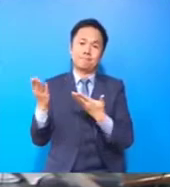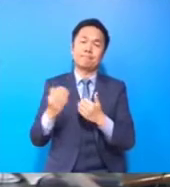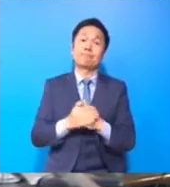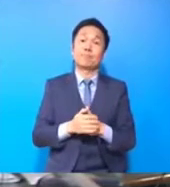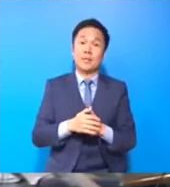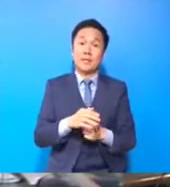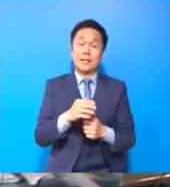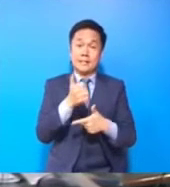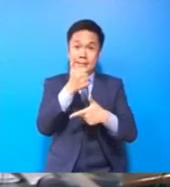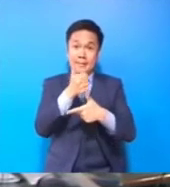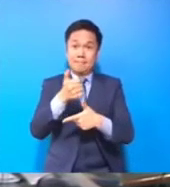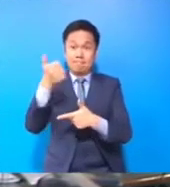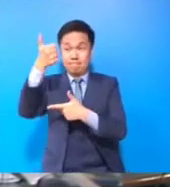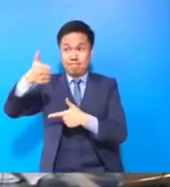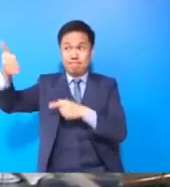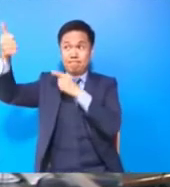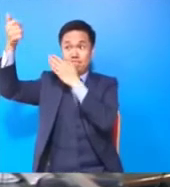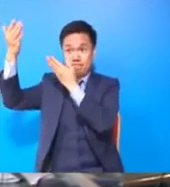kasih